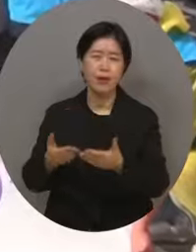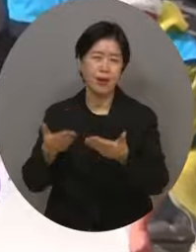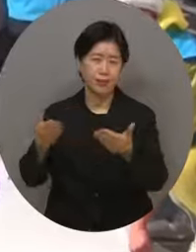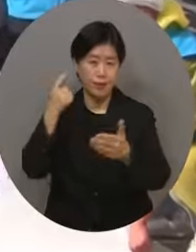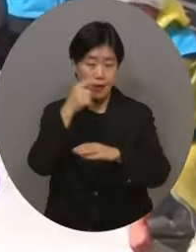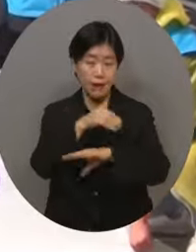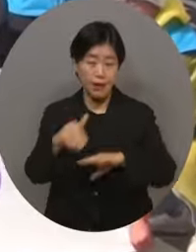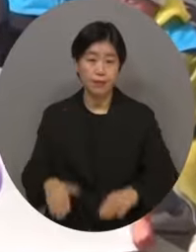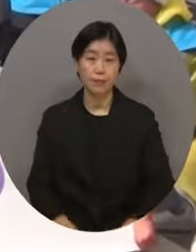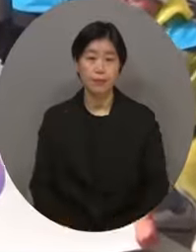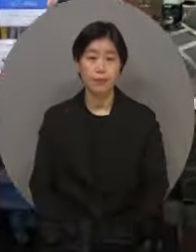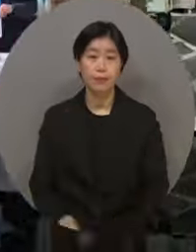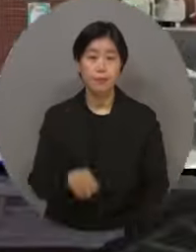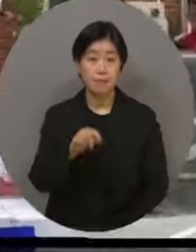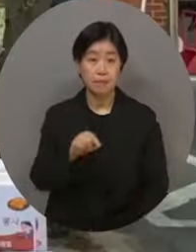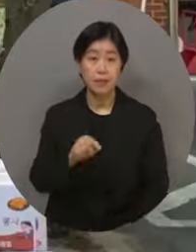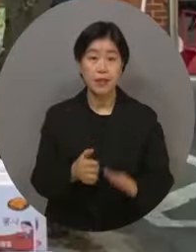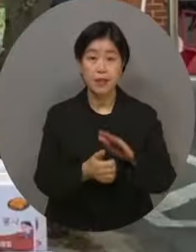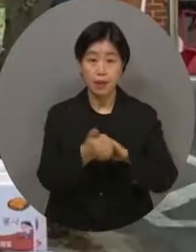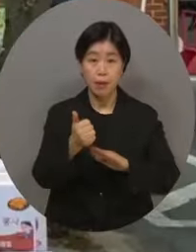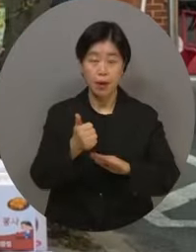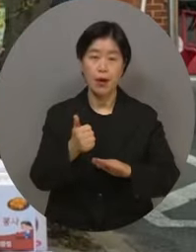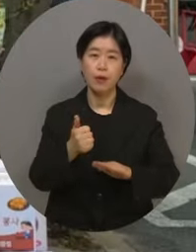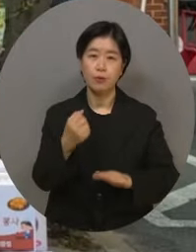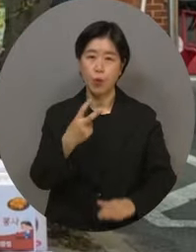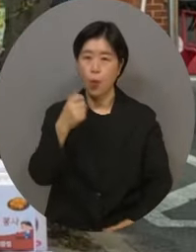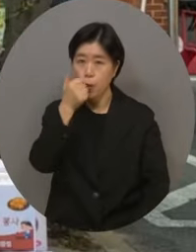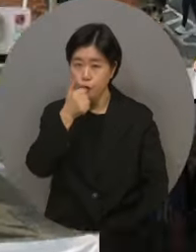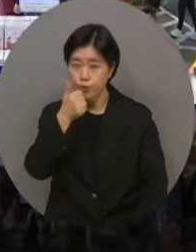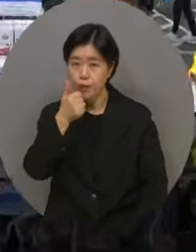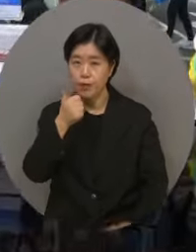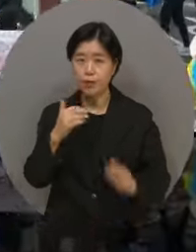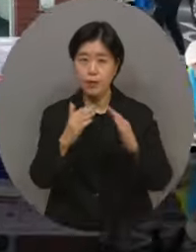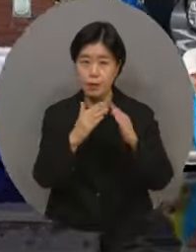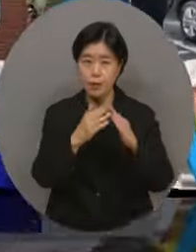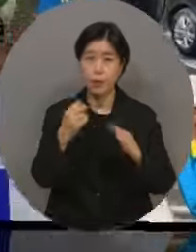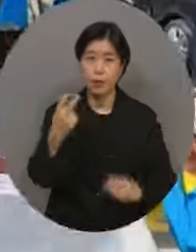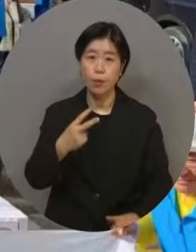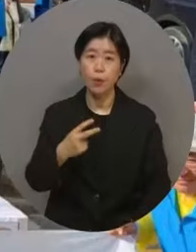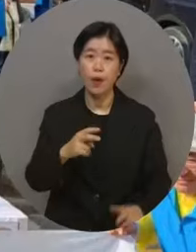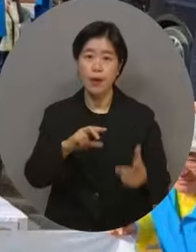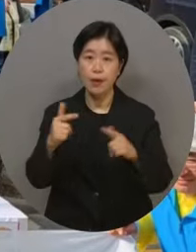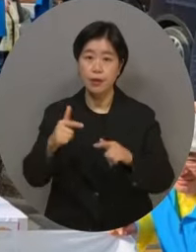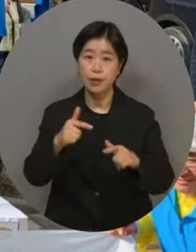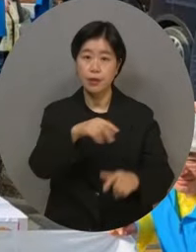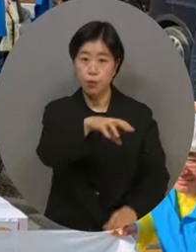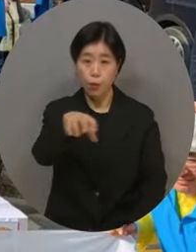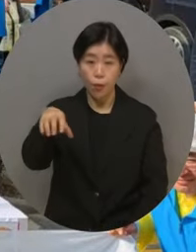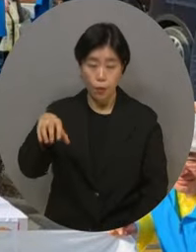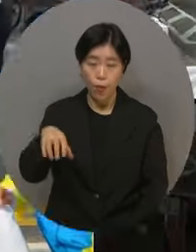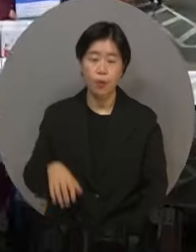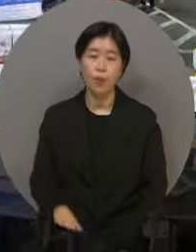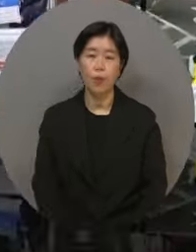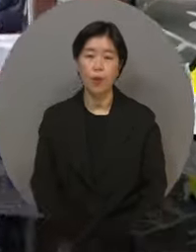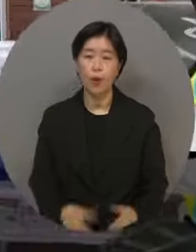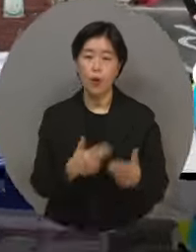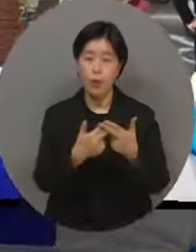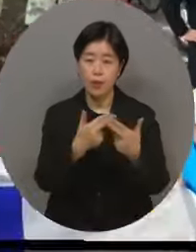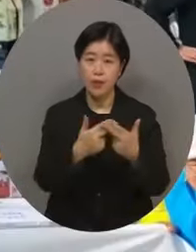김치는 희망회복종합지원센터, 곰돌이네 집, 위기청소년쉼터 10대지기,